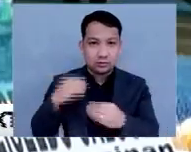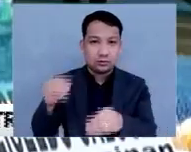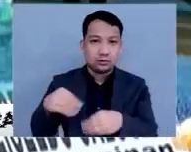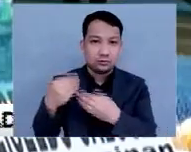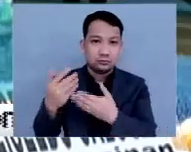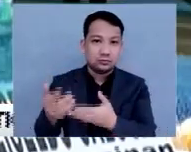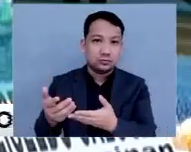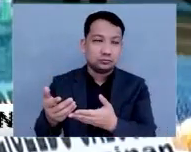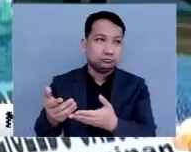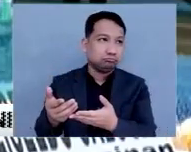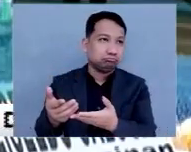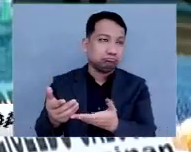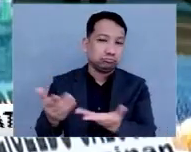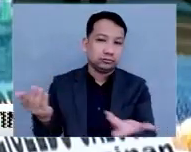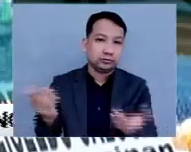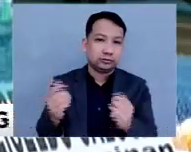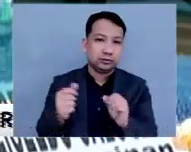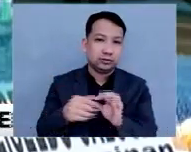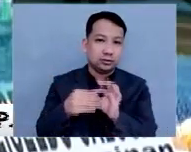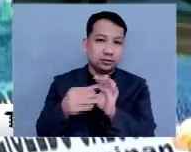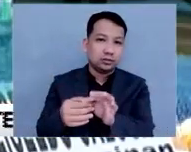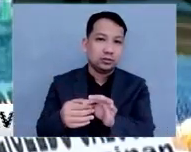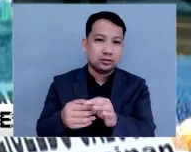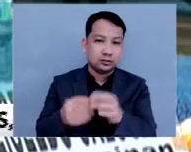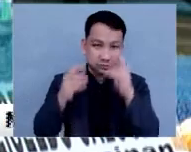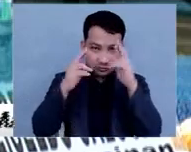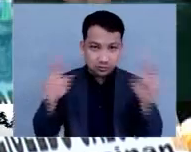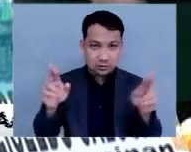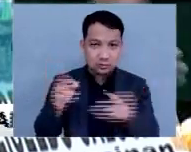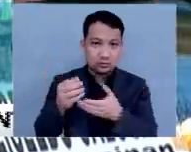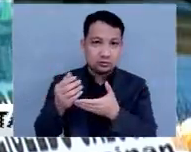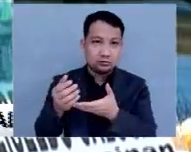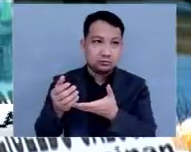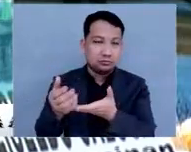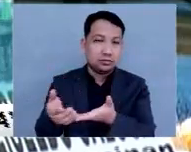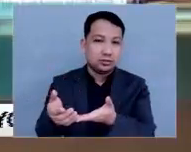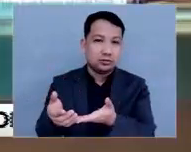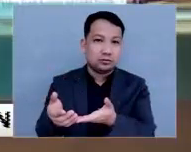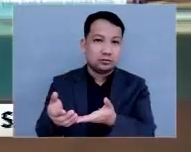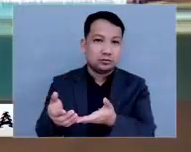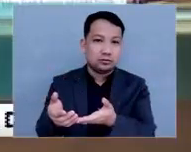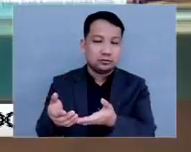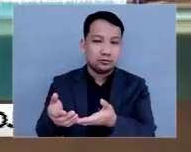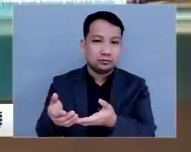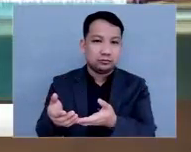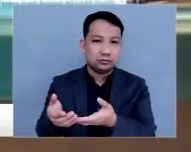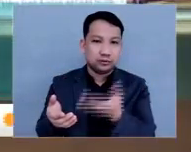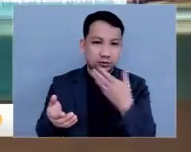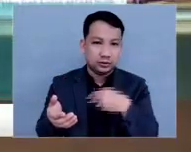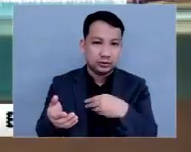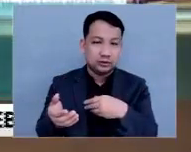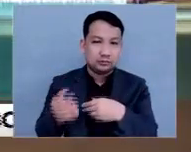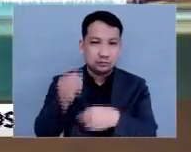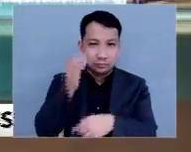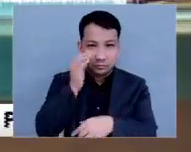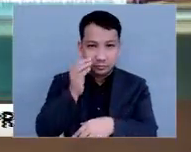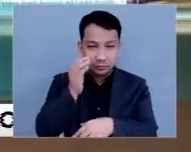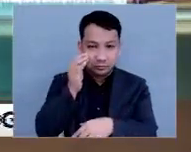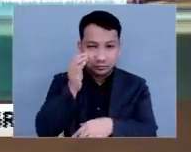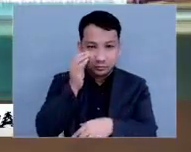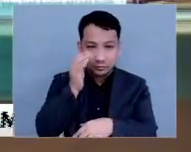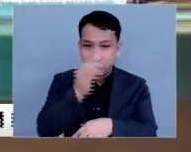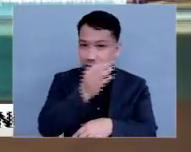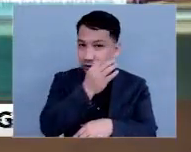kaya po binigyan ko rin po ng maayos po na bul dito na Lalong naintriga ang mga senador dahil sa ilang litrato ng